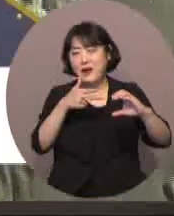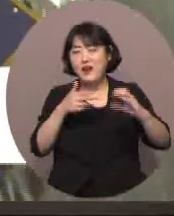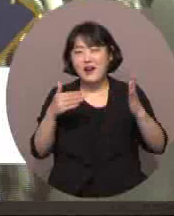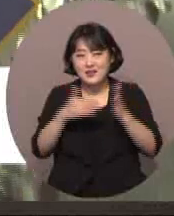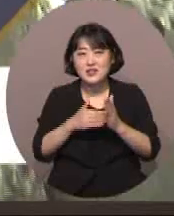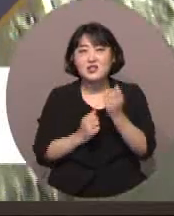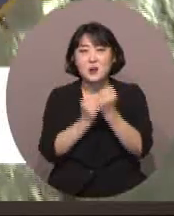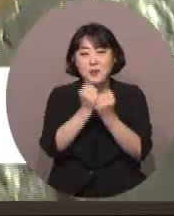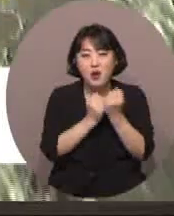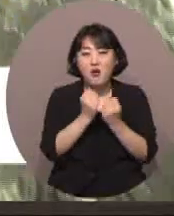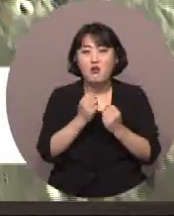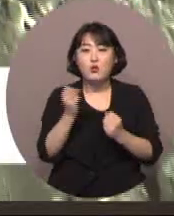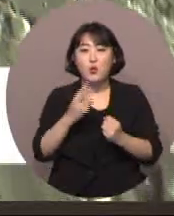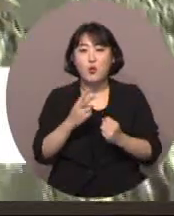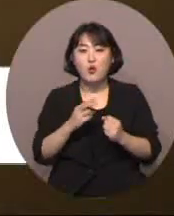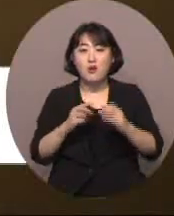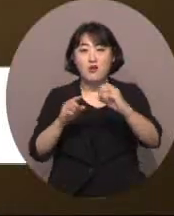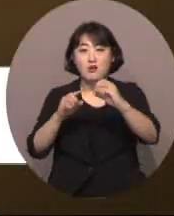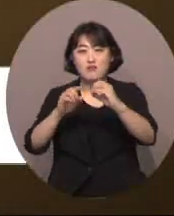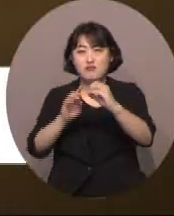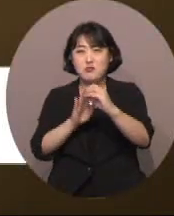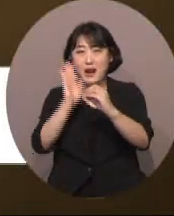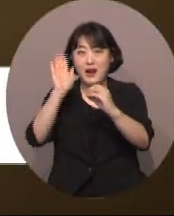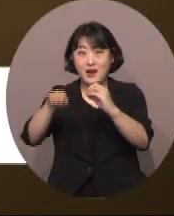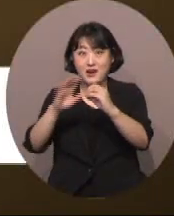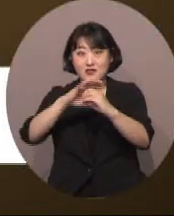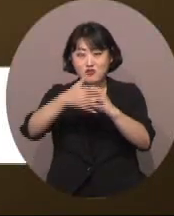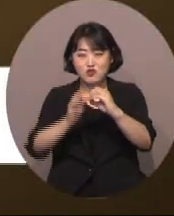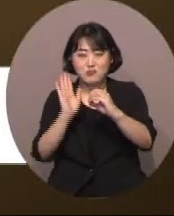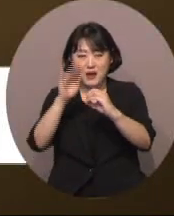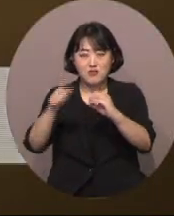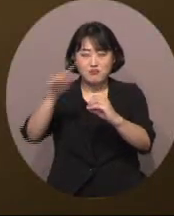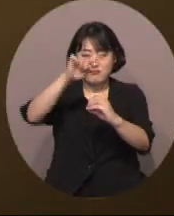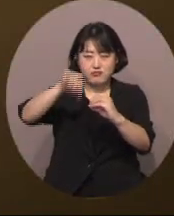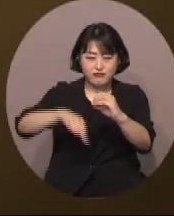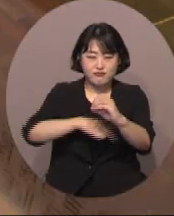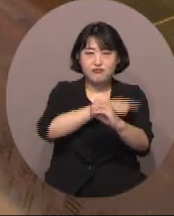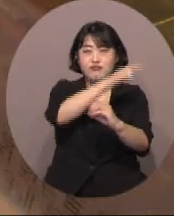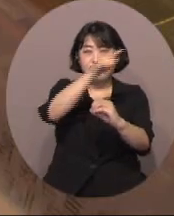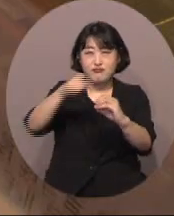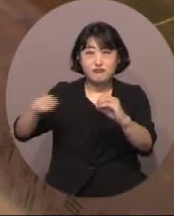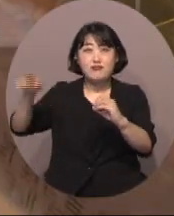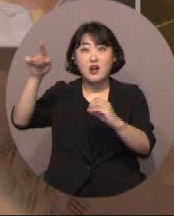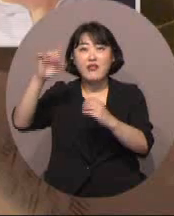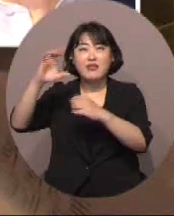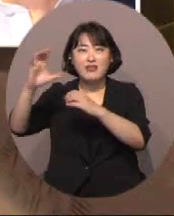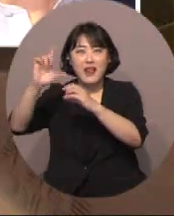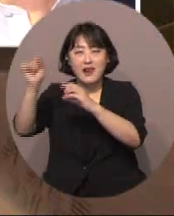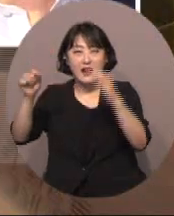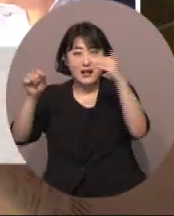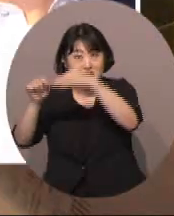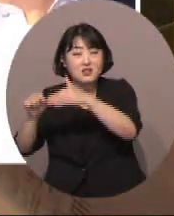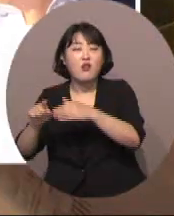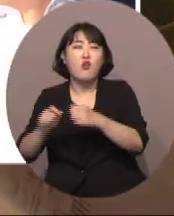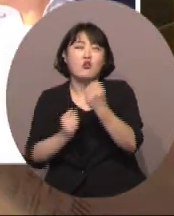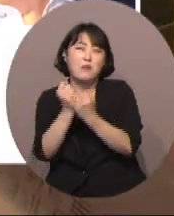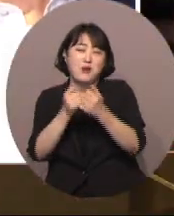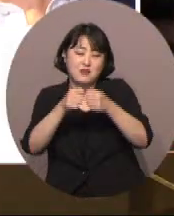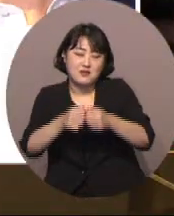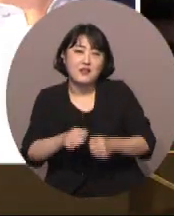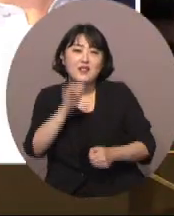함께 탄도형 달전위 궤도 등 달을 향한 여정이 상세하게 전시됐습니다. 우리나라가 최초로